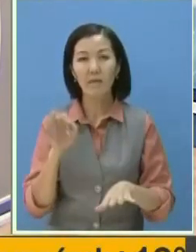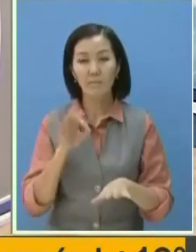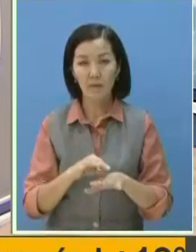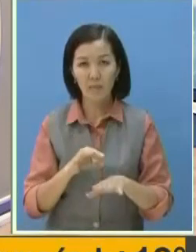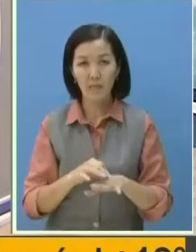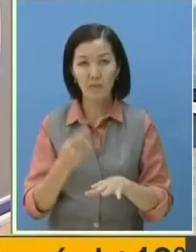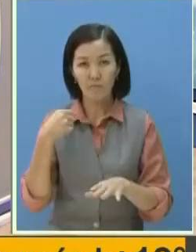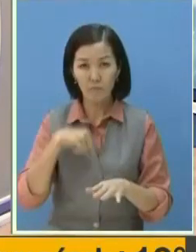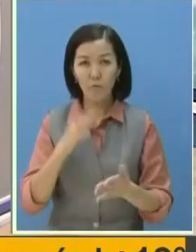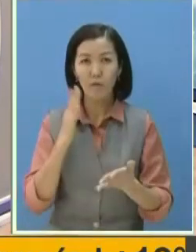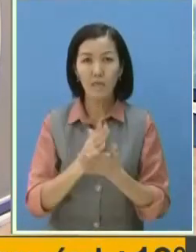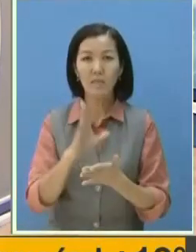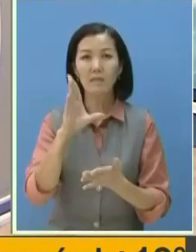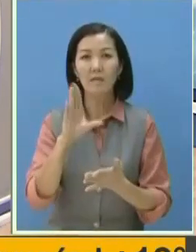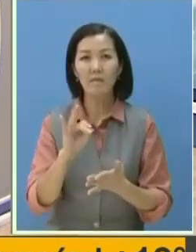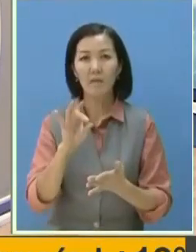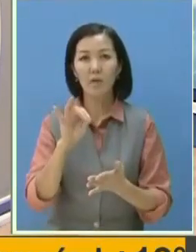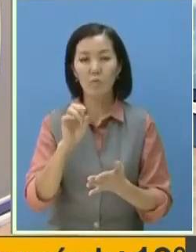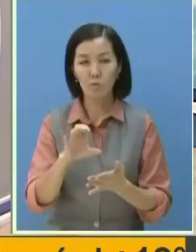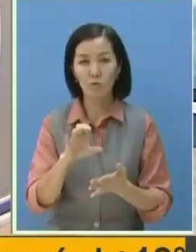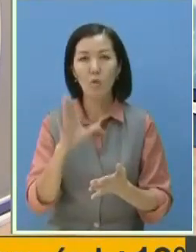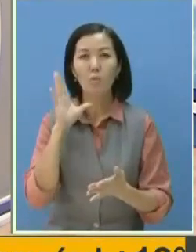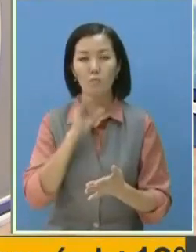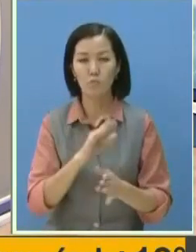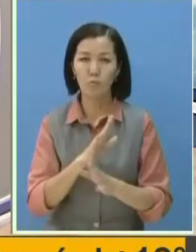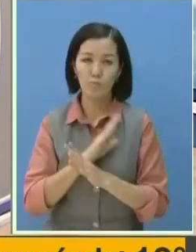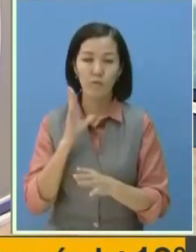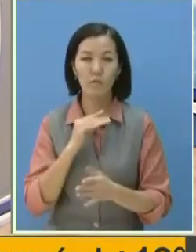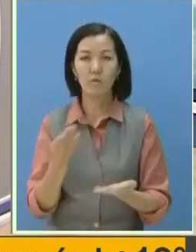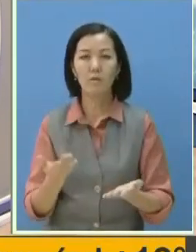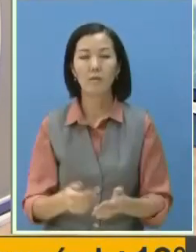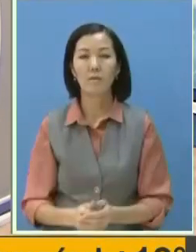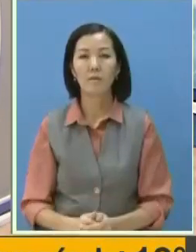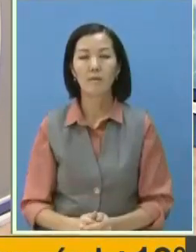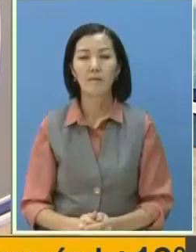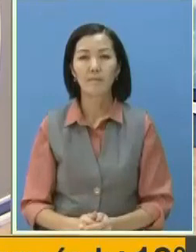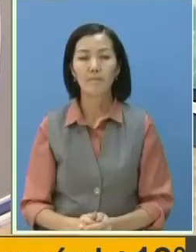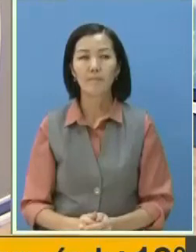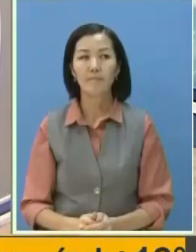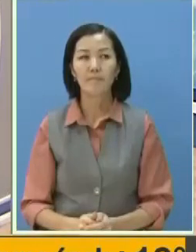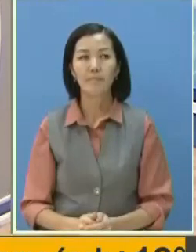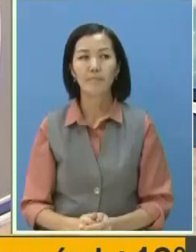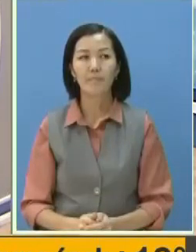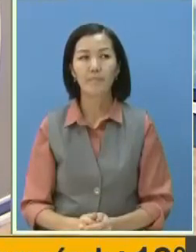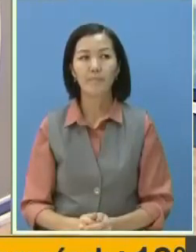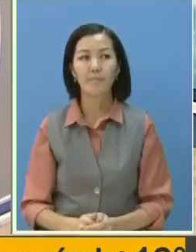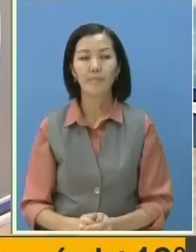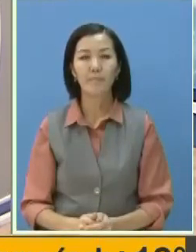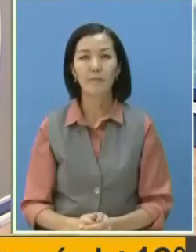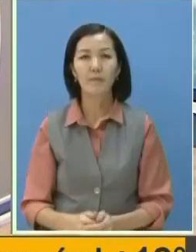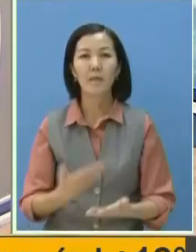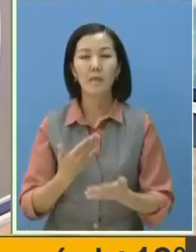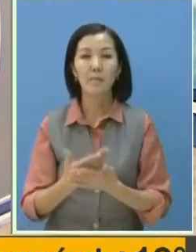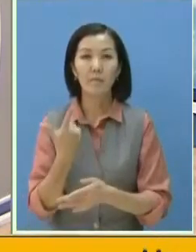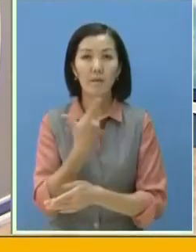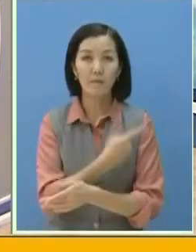организма с вирусом, но такая как бы бессимптомное лечение, течение. И когда вы ставите